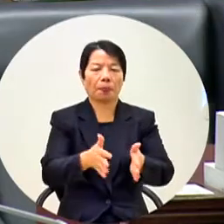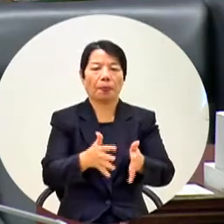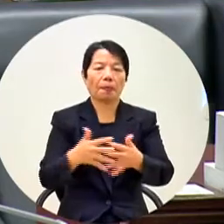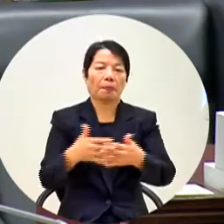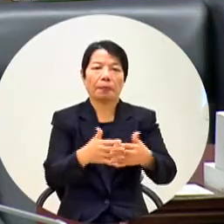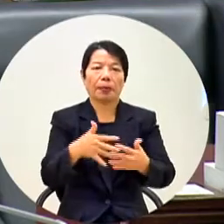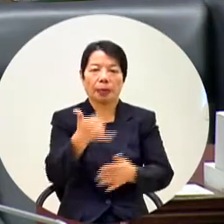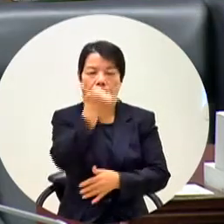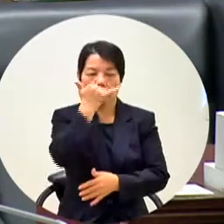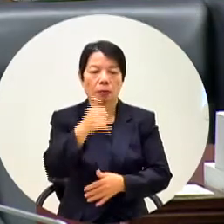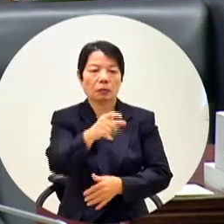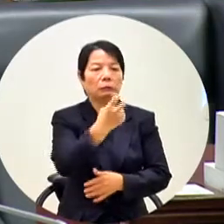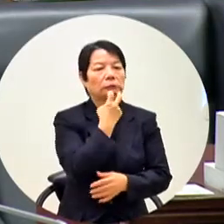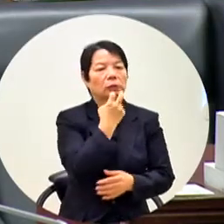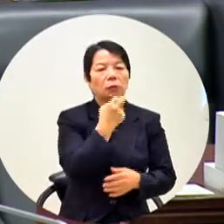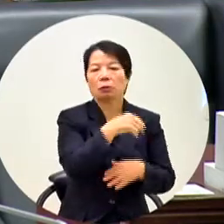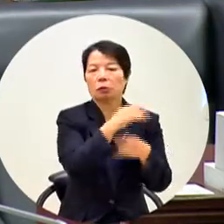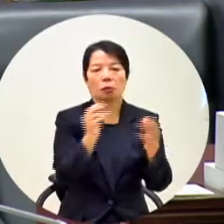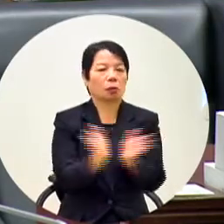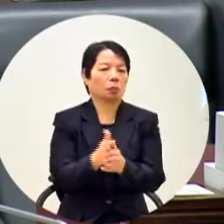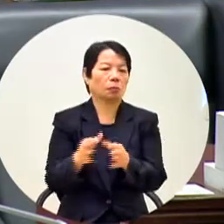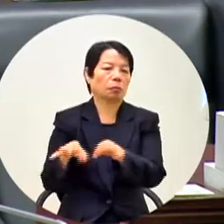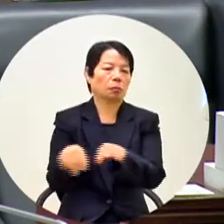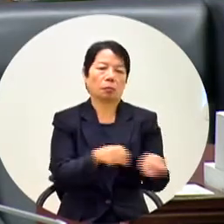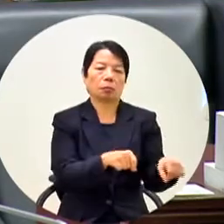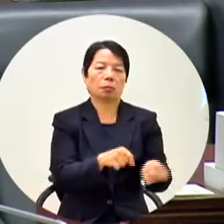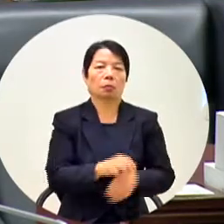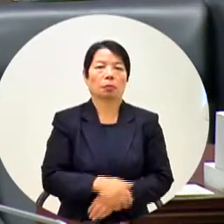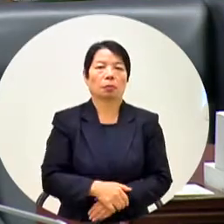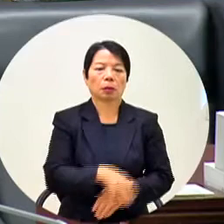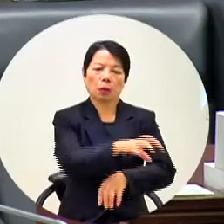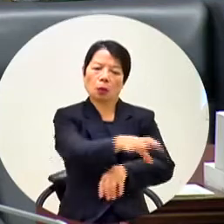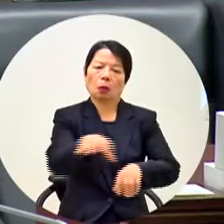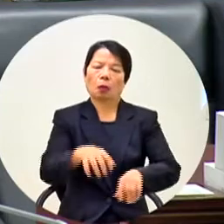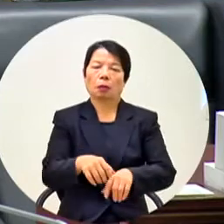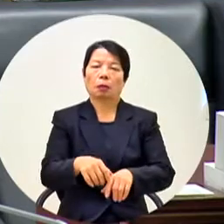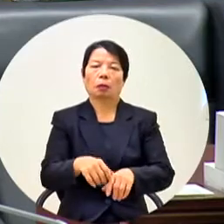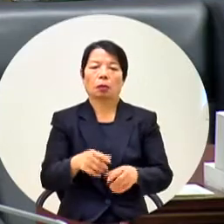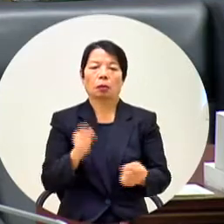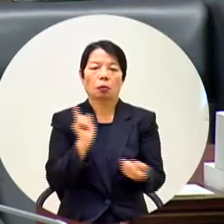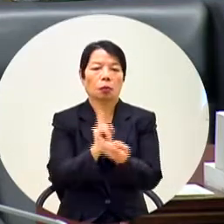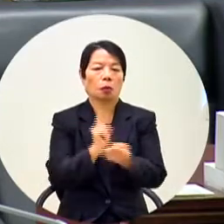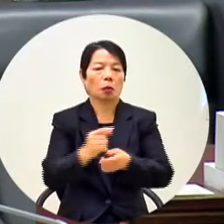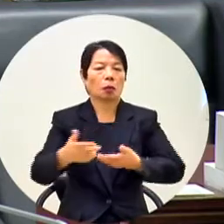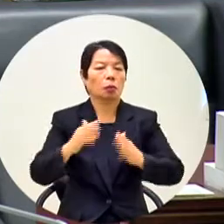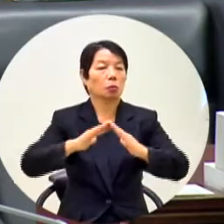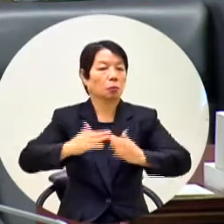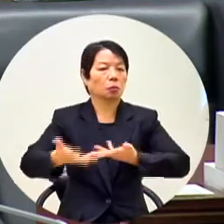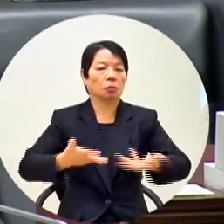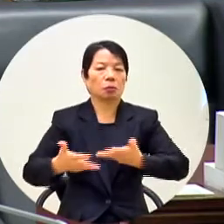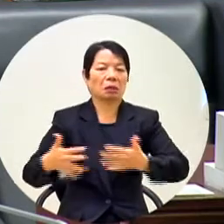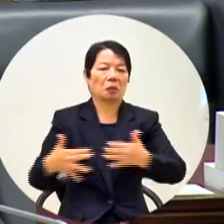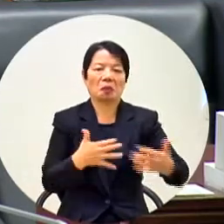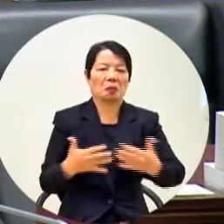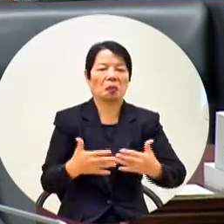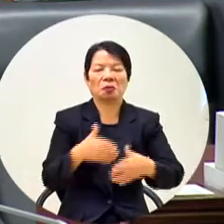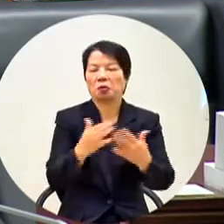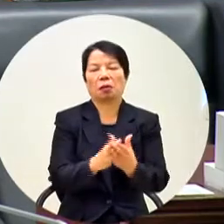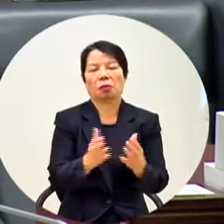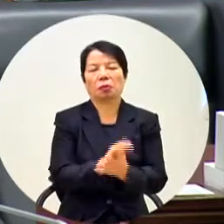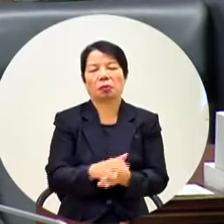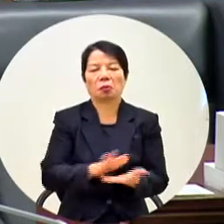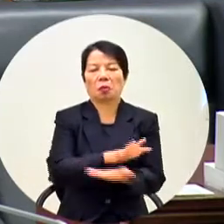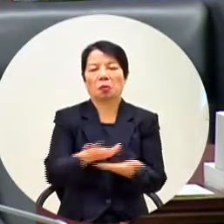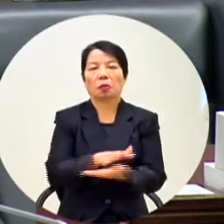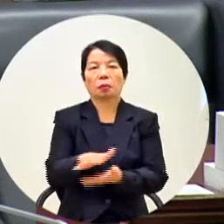拢停摆，规个地方应该好啊问政的， 大家拢无，足侪人拢无要好